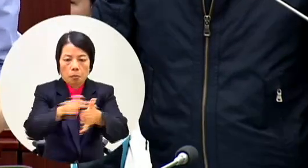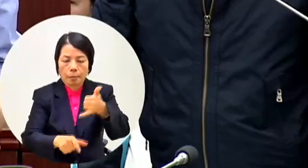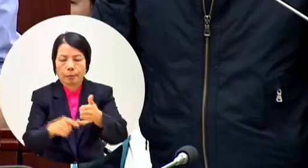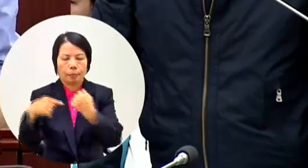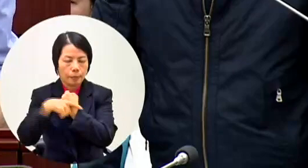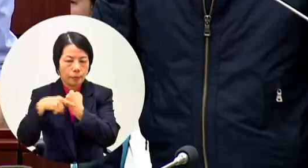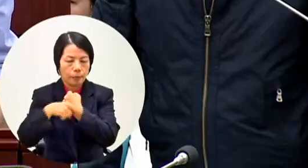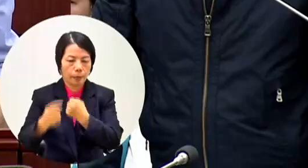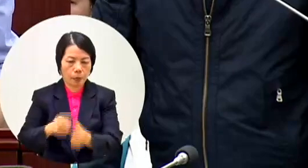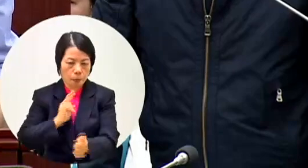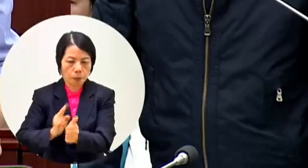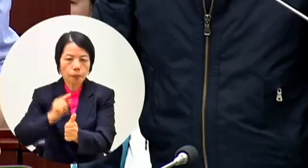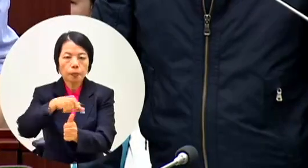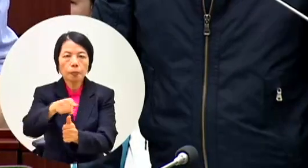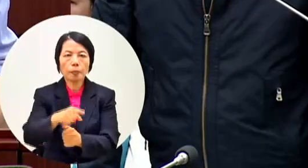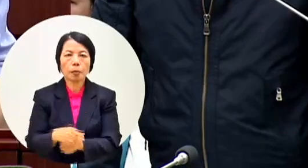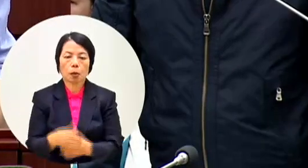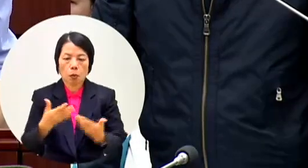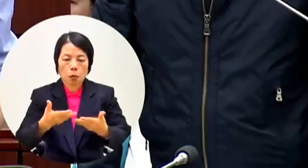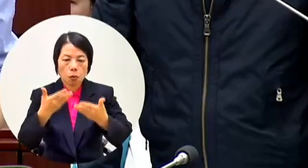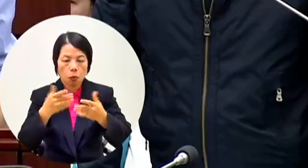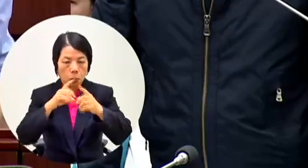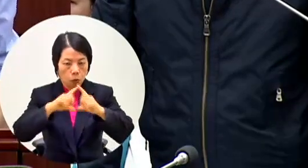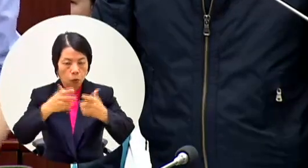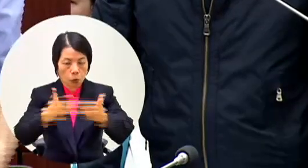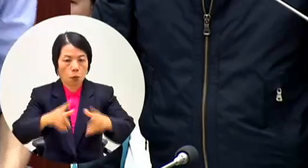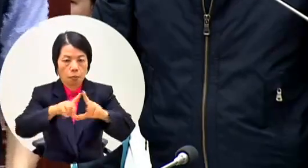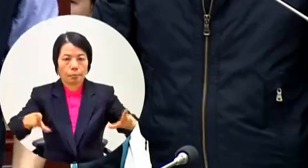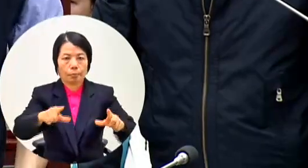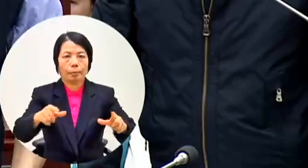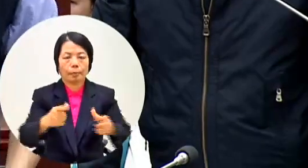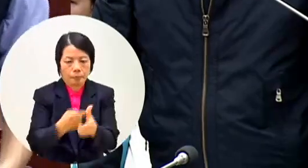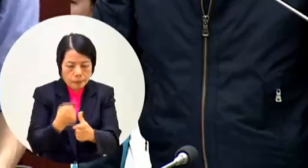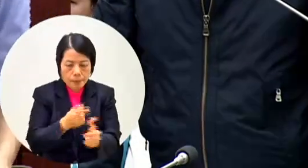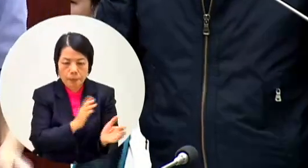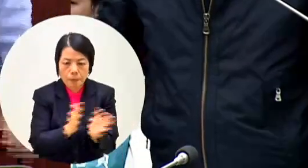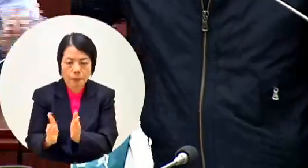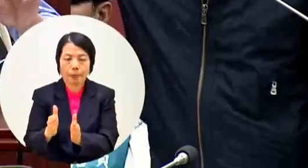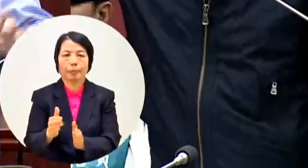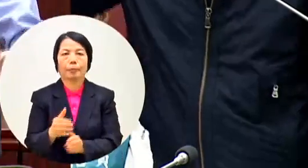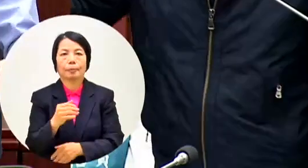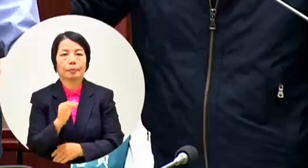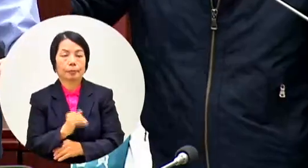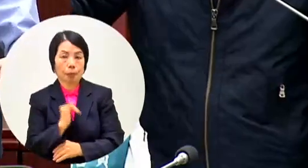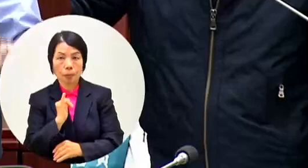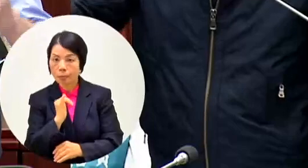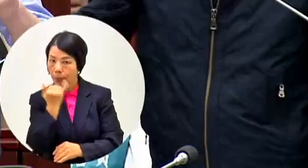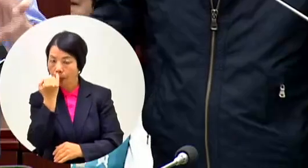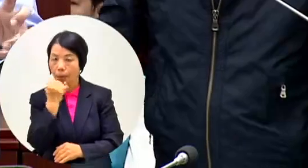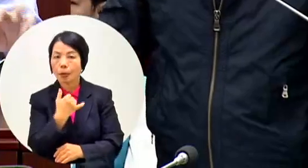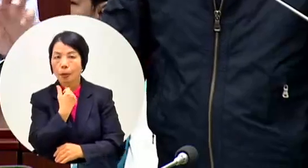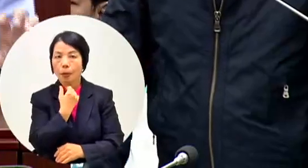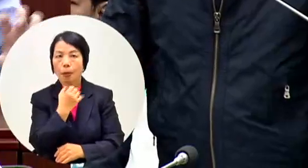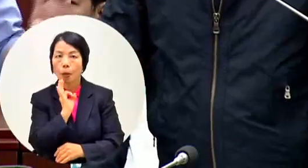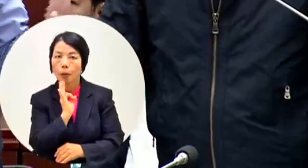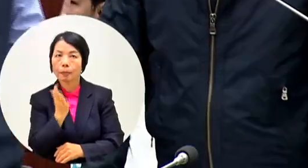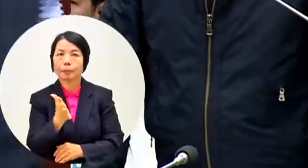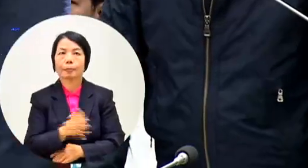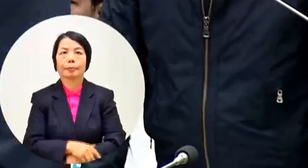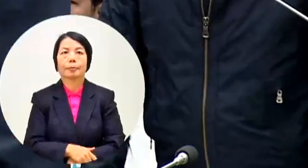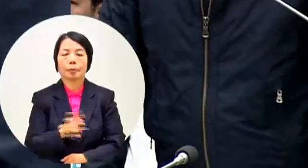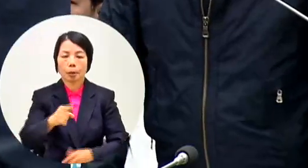大的要处理的一个事情。安内后不，好不好？谢谢。对，因为你这个降编之后，牵扯，我